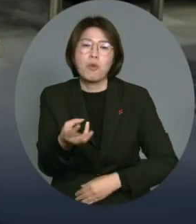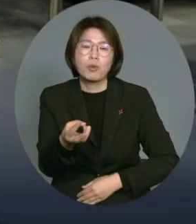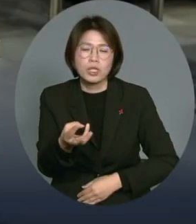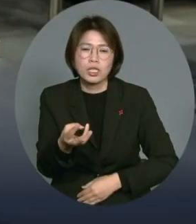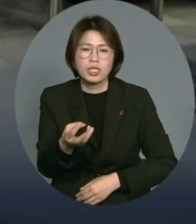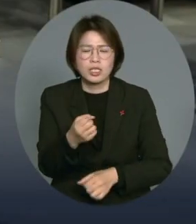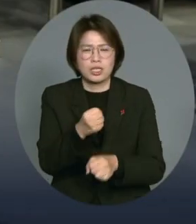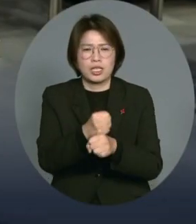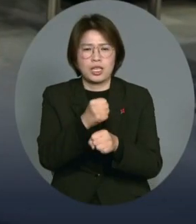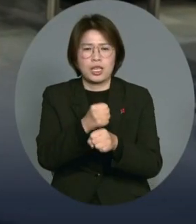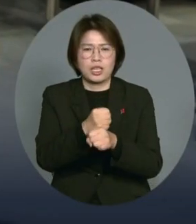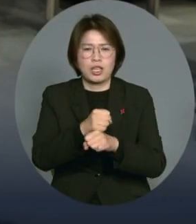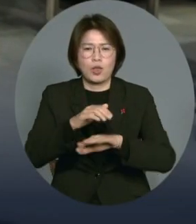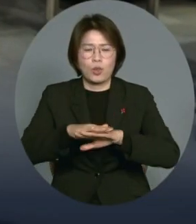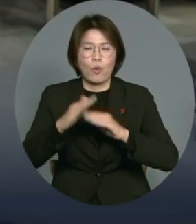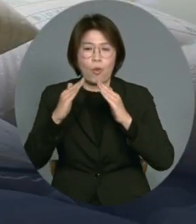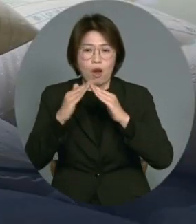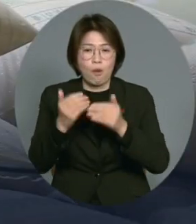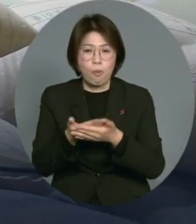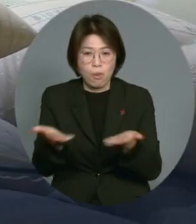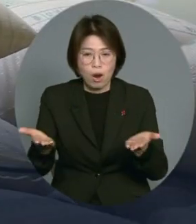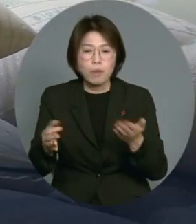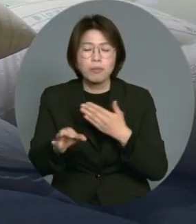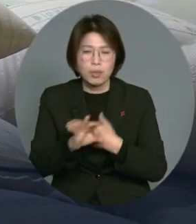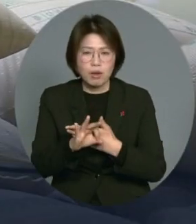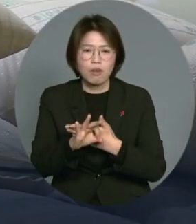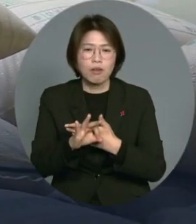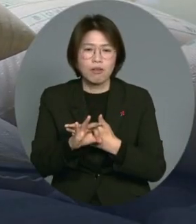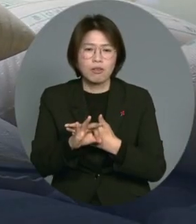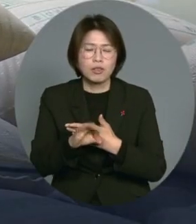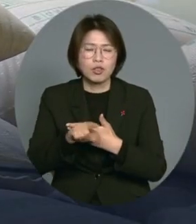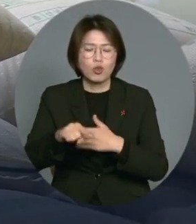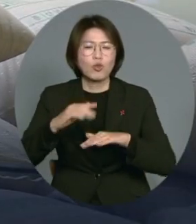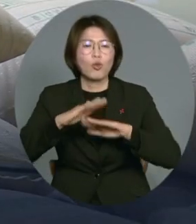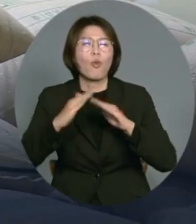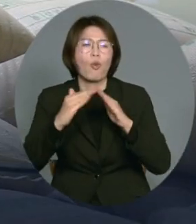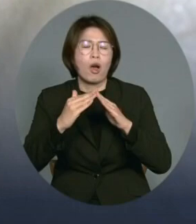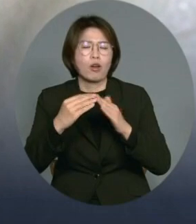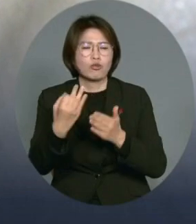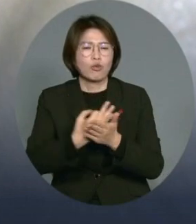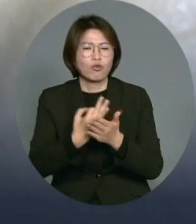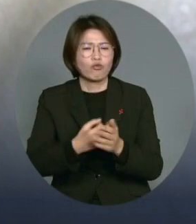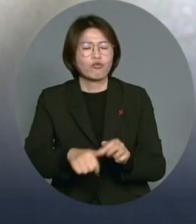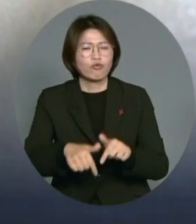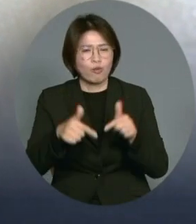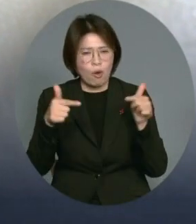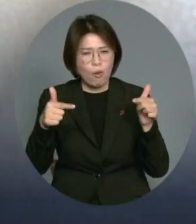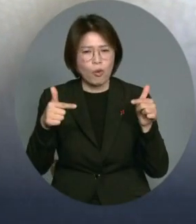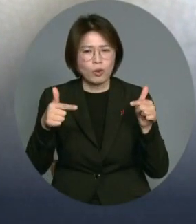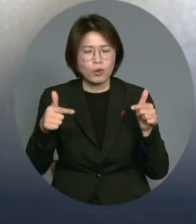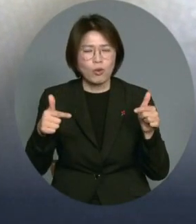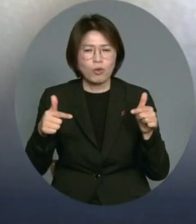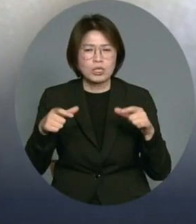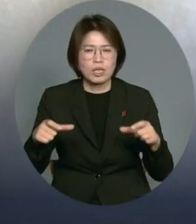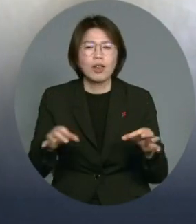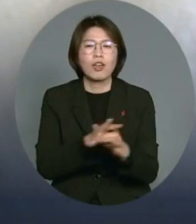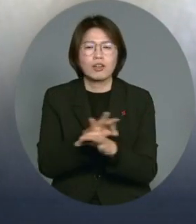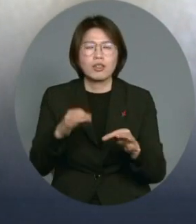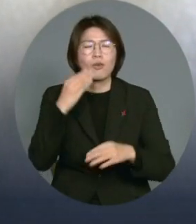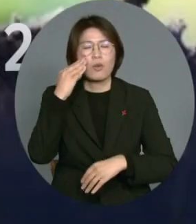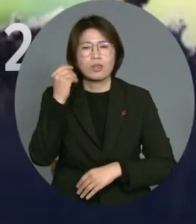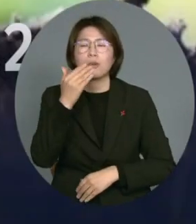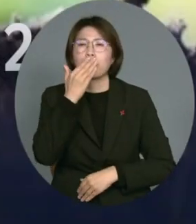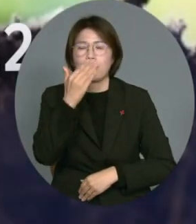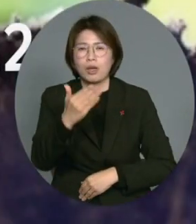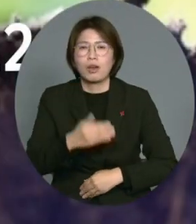해서 농가한테 이제 공급을 하면은 그 종자를 가지고 간 농가들은 소득도 향상되고 그거에 따라서 이제 지역 경제에도 이제 활성화할 수